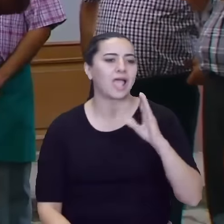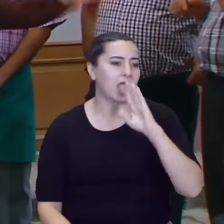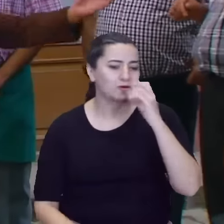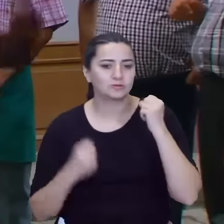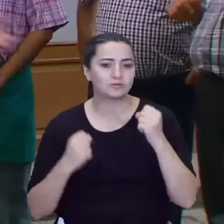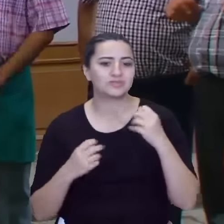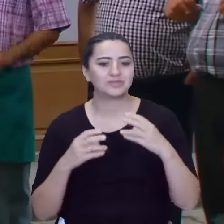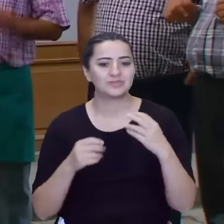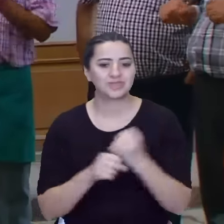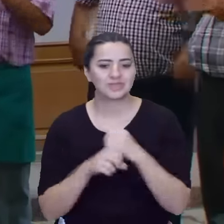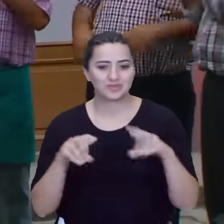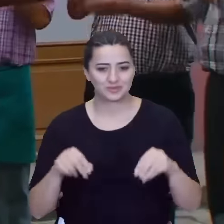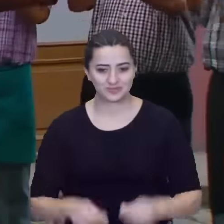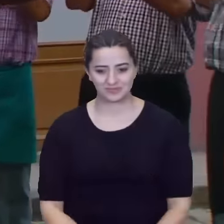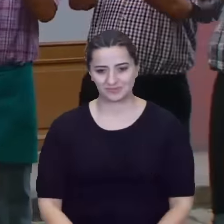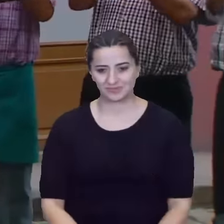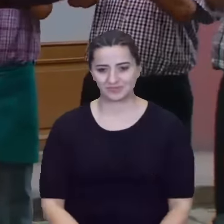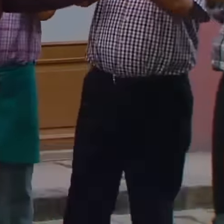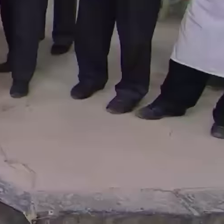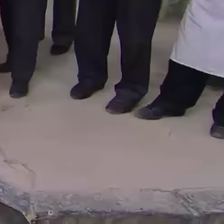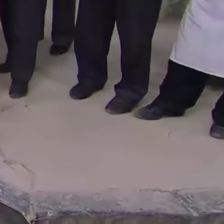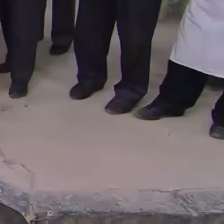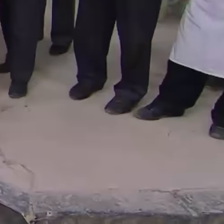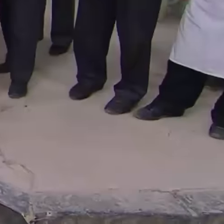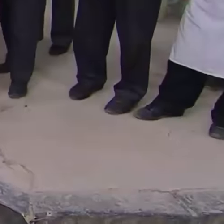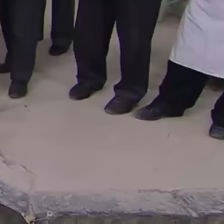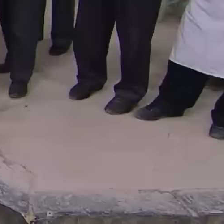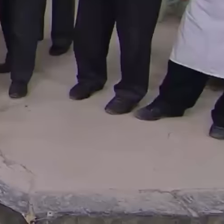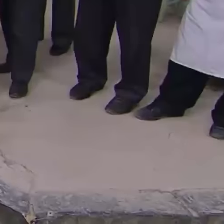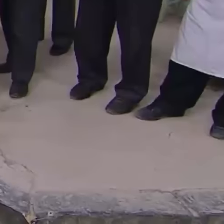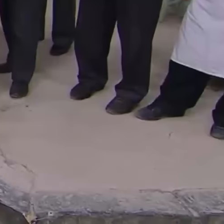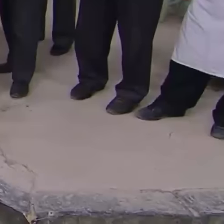Erzurum'un taşı, torpağı. Taraflar ortada karşı karşıyalar.